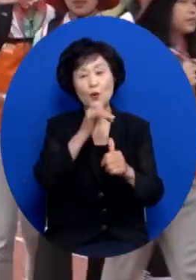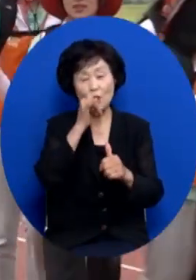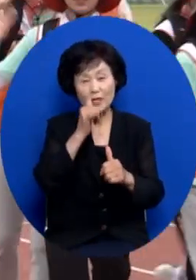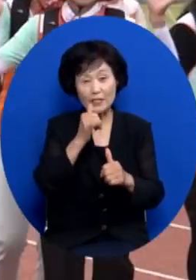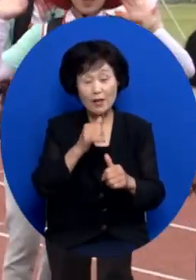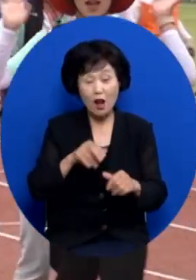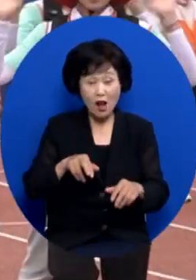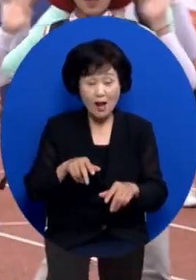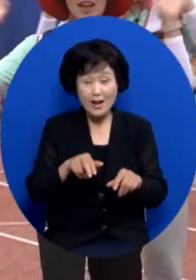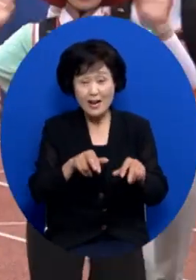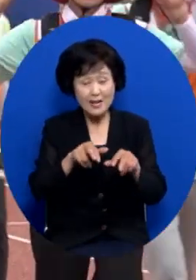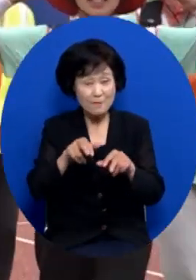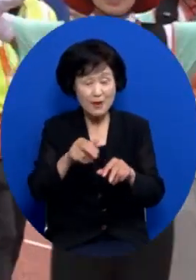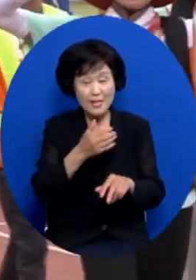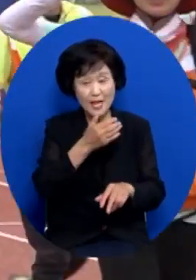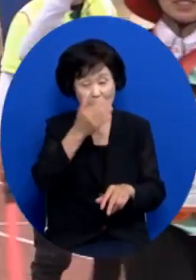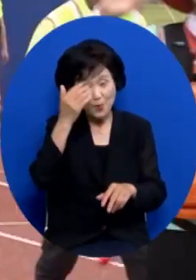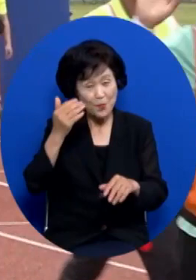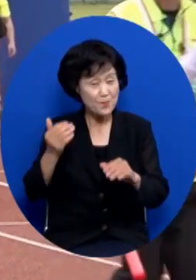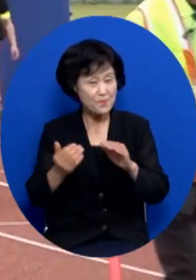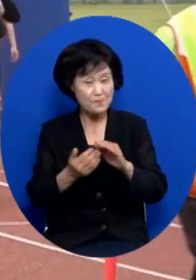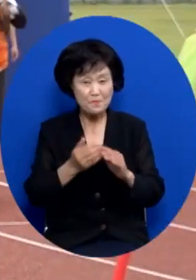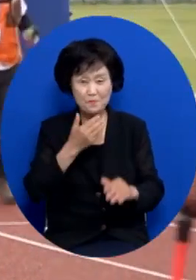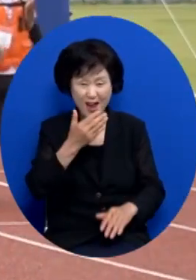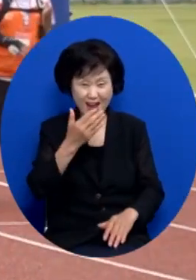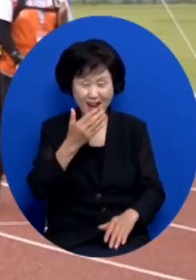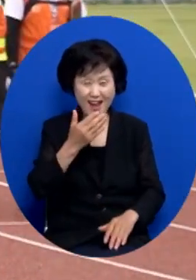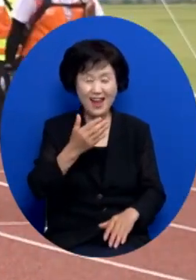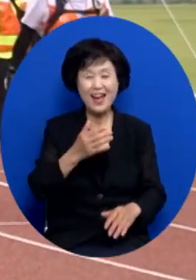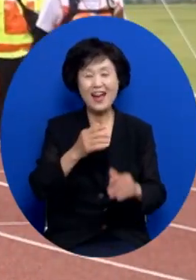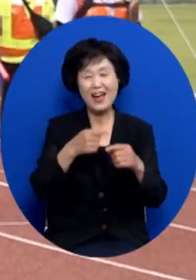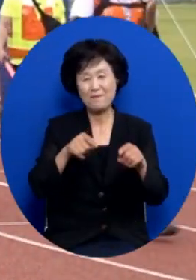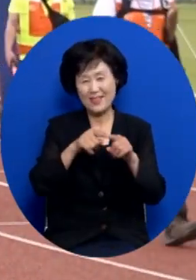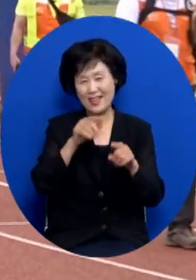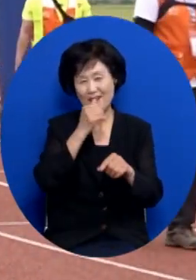꿈과 성취감이 따라오고 있습니다. CTS 뉴스 장현수입니다.